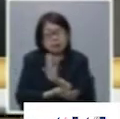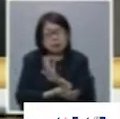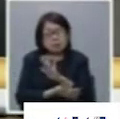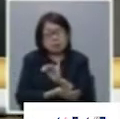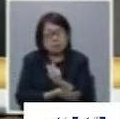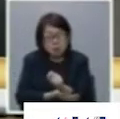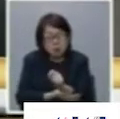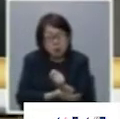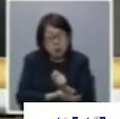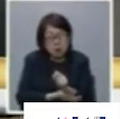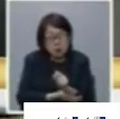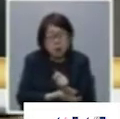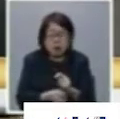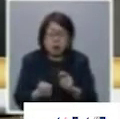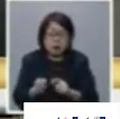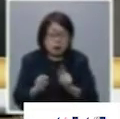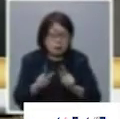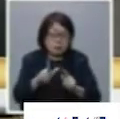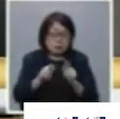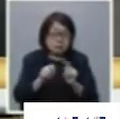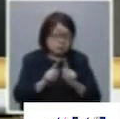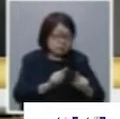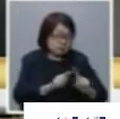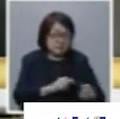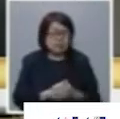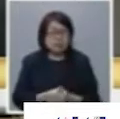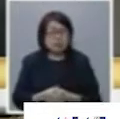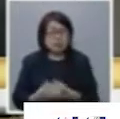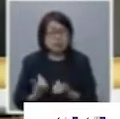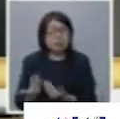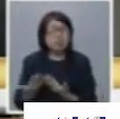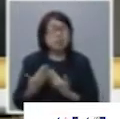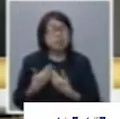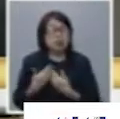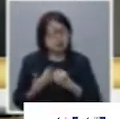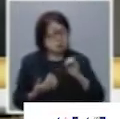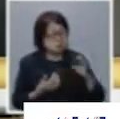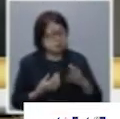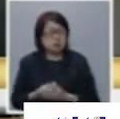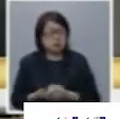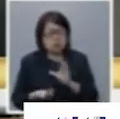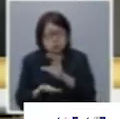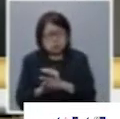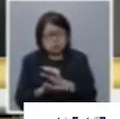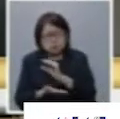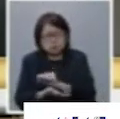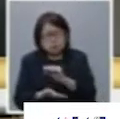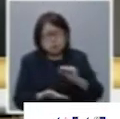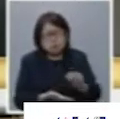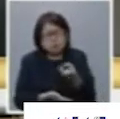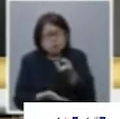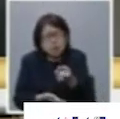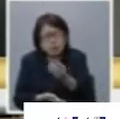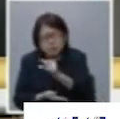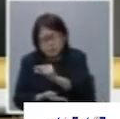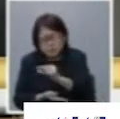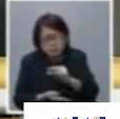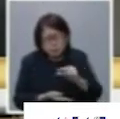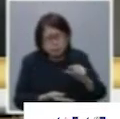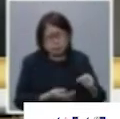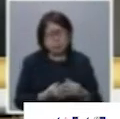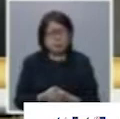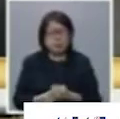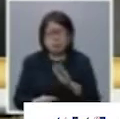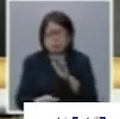ากบอกมาว่างบท้องถิ่นทั้งหลายเนี่ยนะครับมันได้น้อยมากนะครับงบอุดหนุนเฉพาะกิจเนี่ยครับไม่พอส